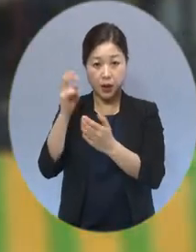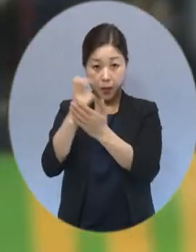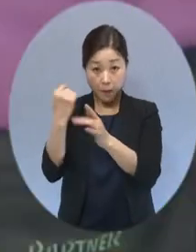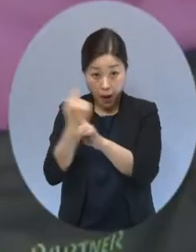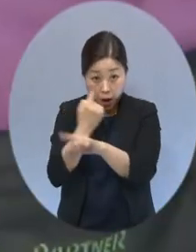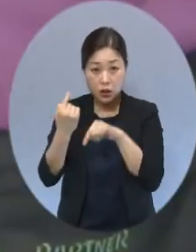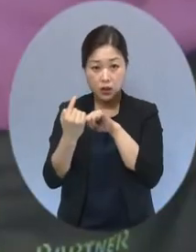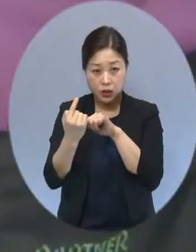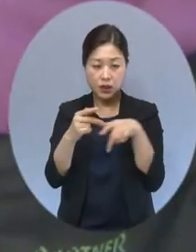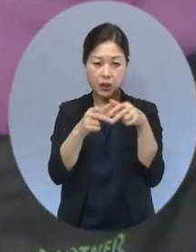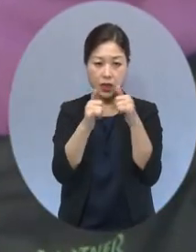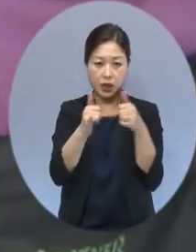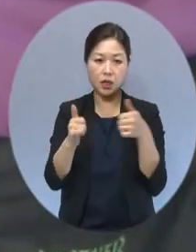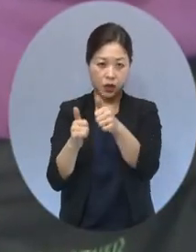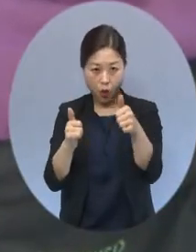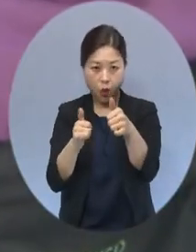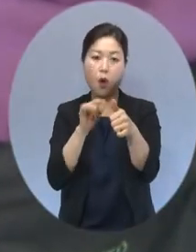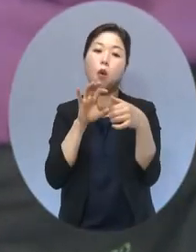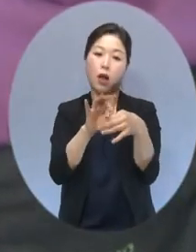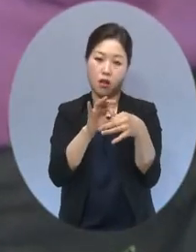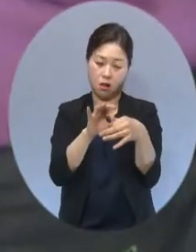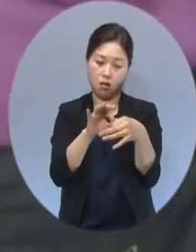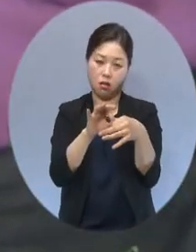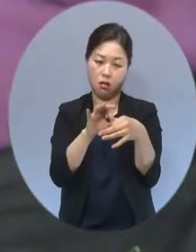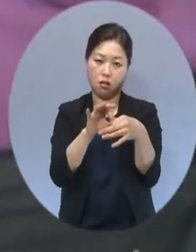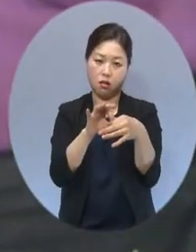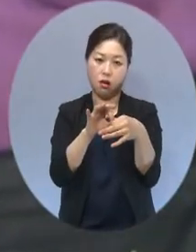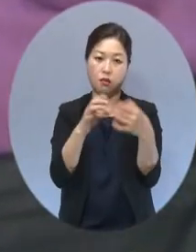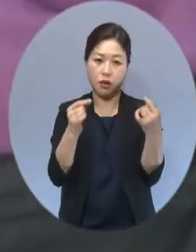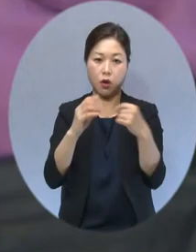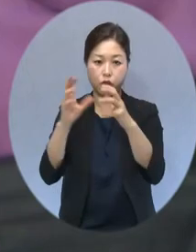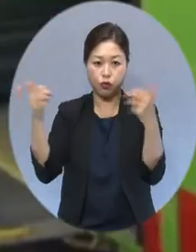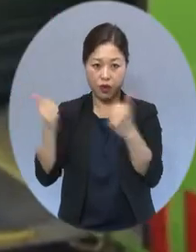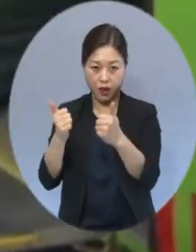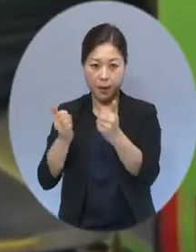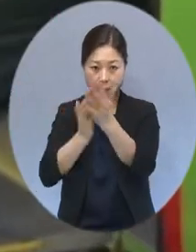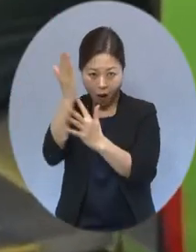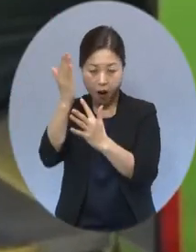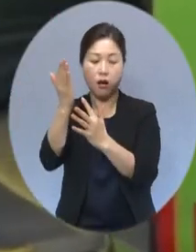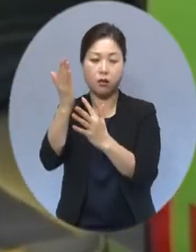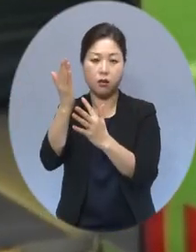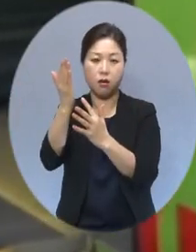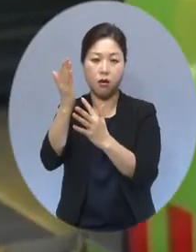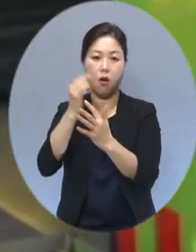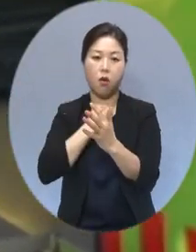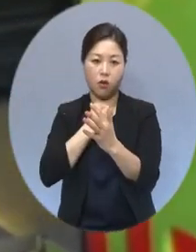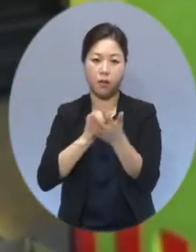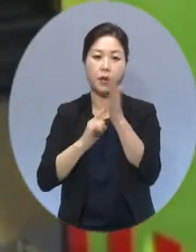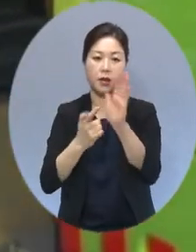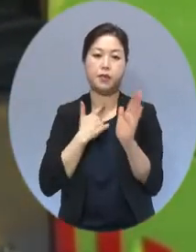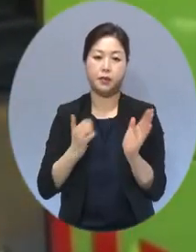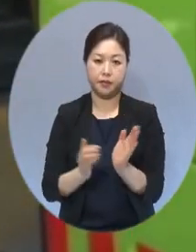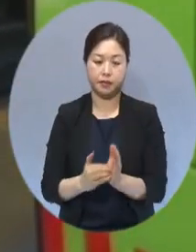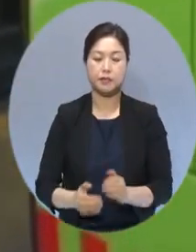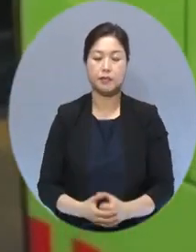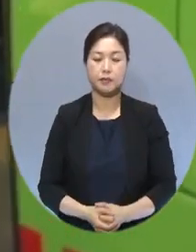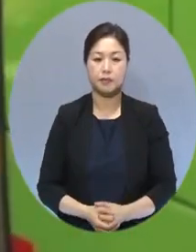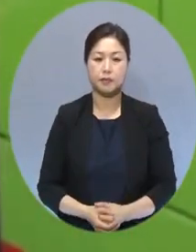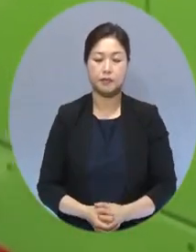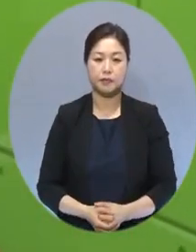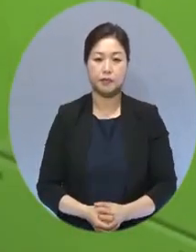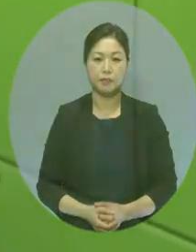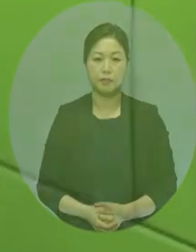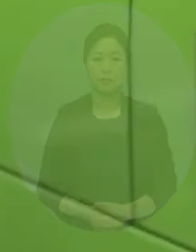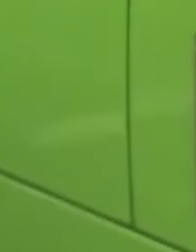확보를 위해 마련된 만큼 국회를 통과 하도록 노력하겠다 는 의지를 밝혔습니다 복지 tv 뉴스 더 선